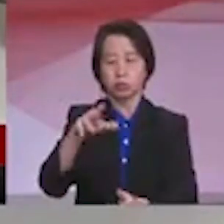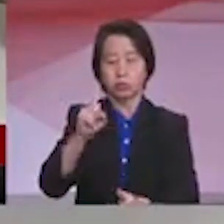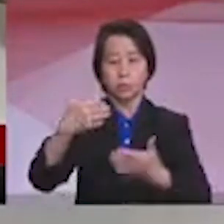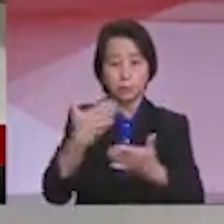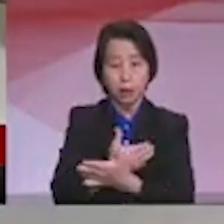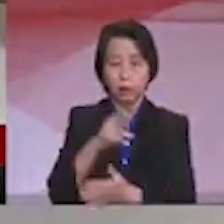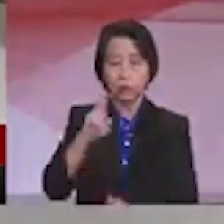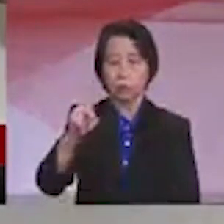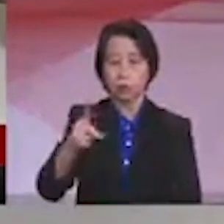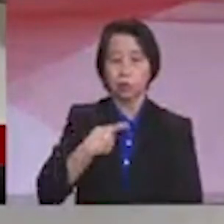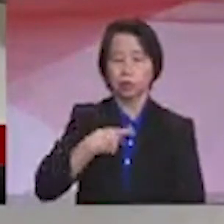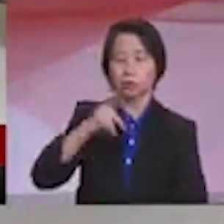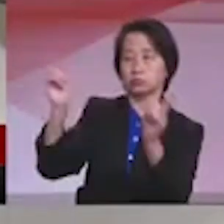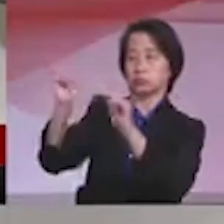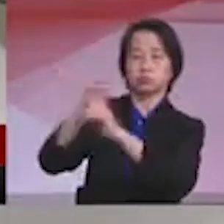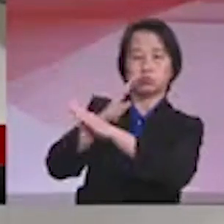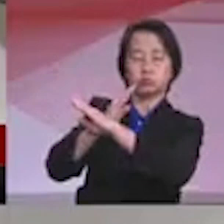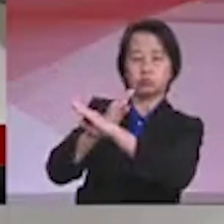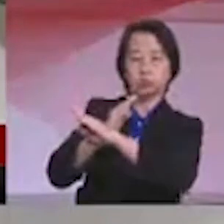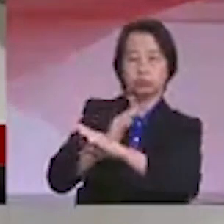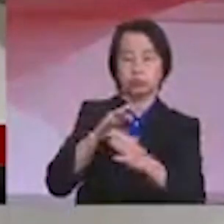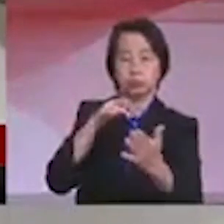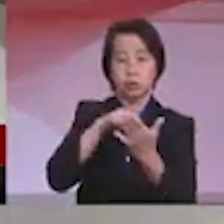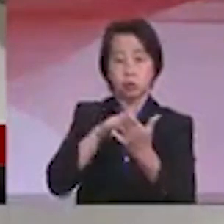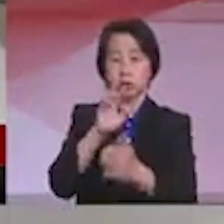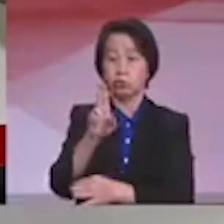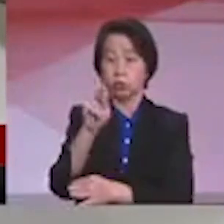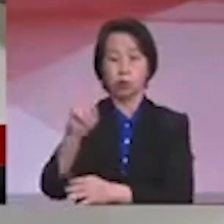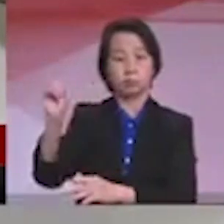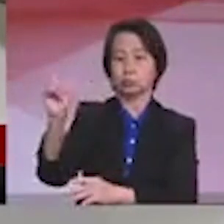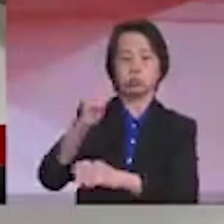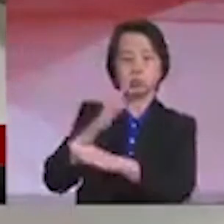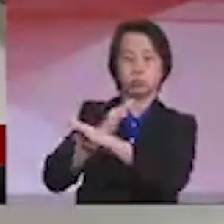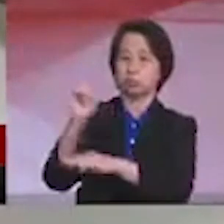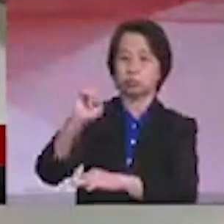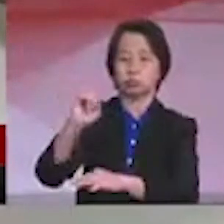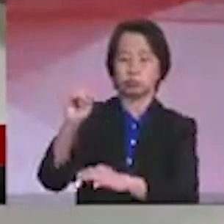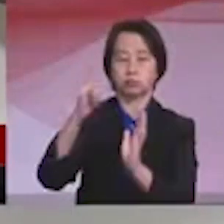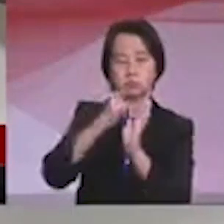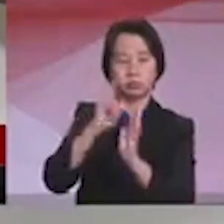United Kingdom, maka kita tidak membenarkan pelajar daripada United Kingdom.